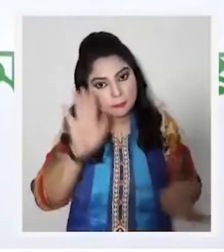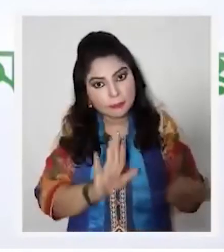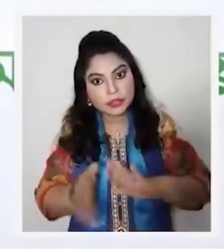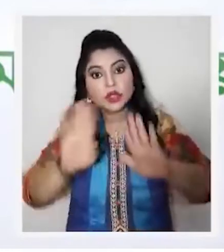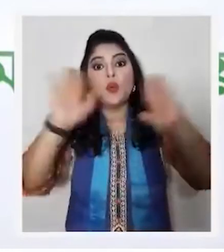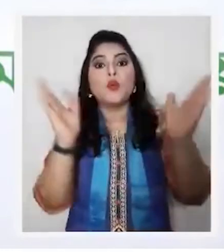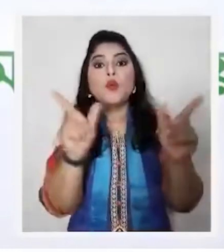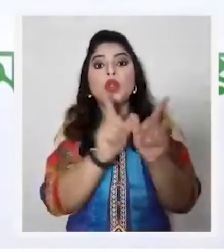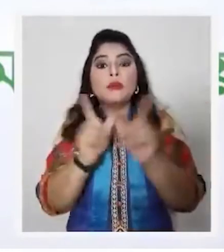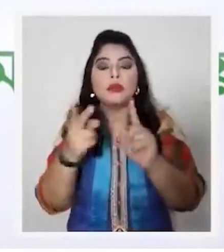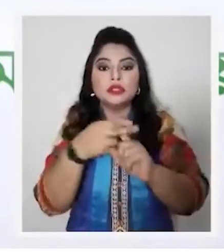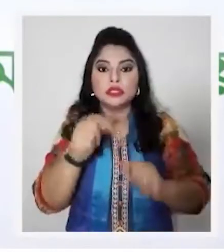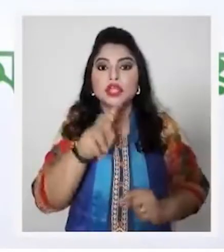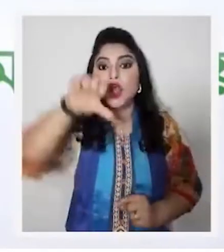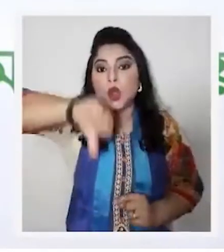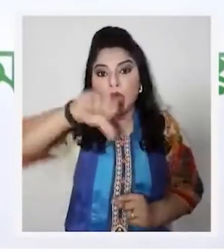74,10,510 জন।